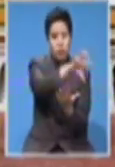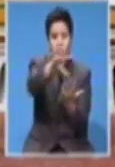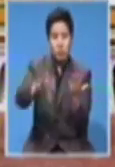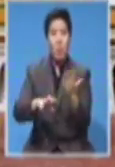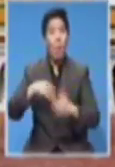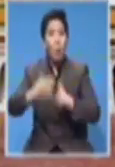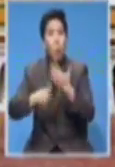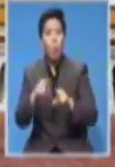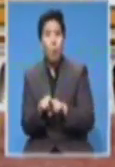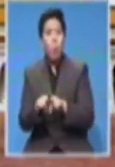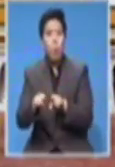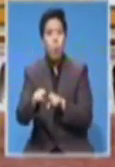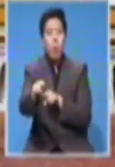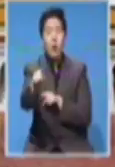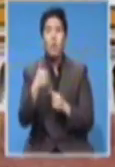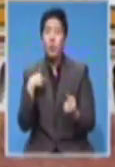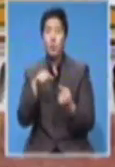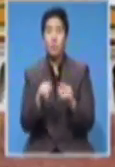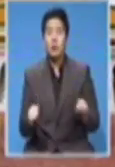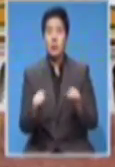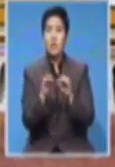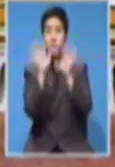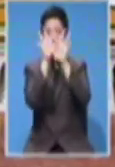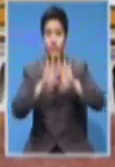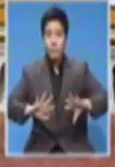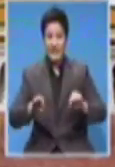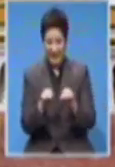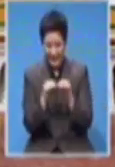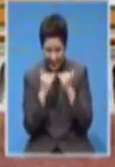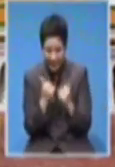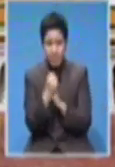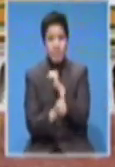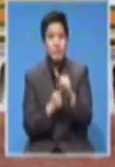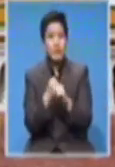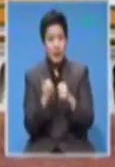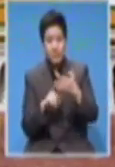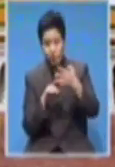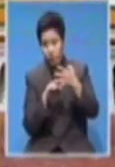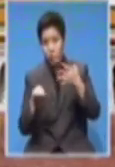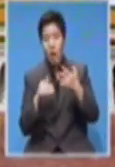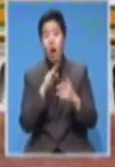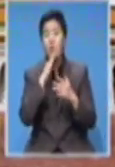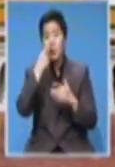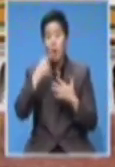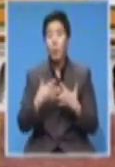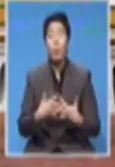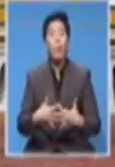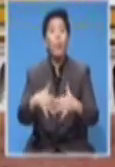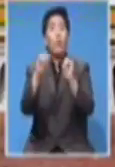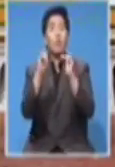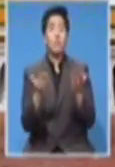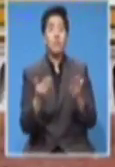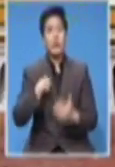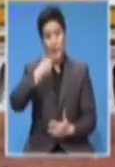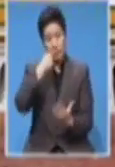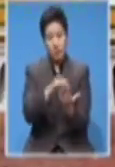ทศกันไปนะครับโดยทั้งยิ่งการก้าวเข้าสู่การเป็นประชาคมอาเซียนในเร็ววันนี้นะครับปลายปีนี้ถ้าปล่อยไว้โดยเราไม่ทำอะไรกันเลยประเ